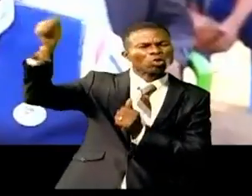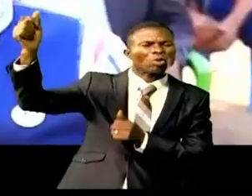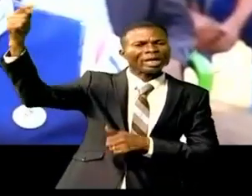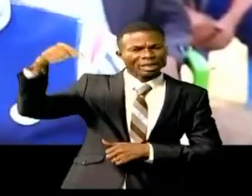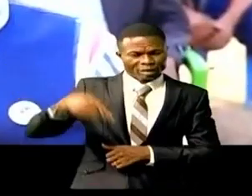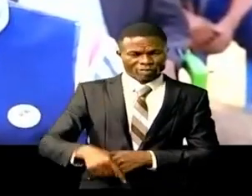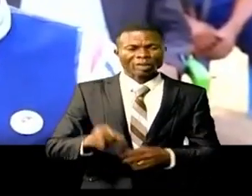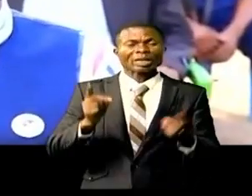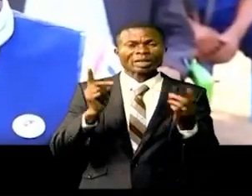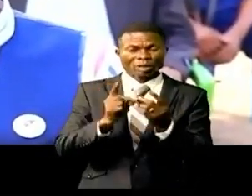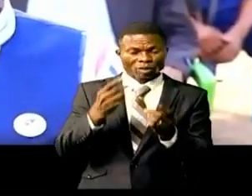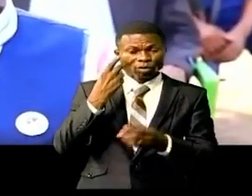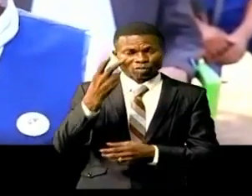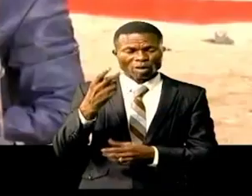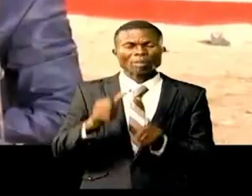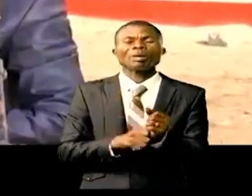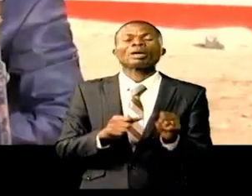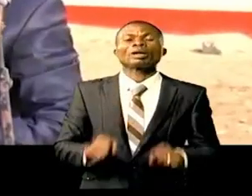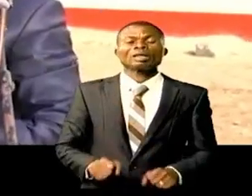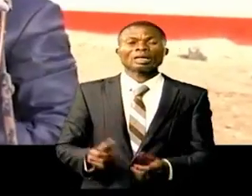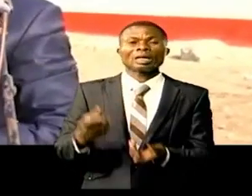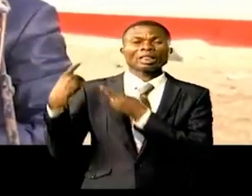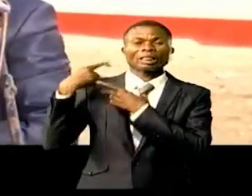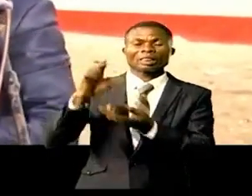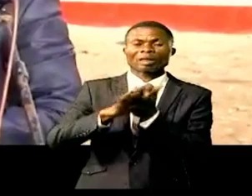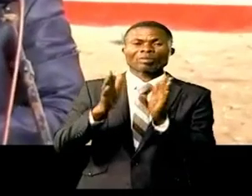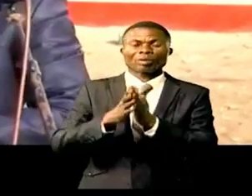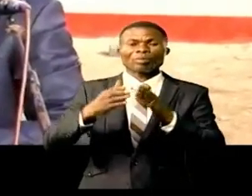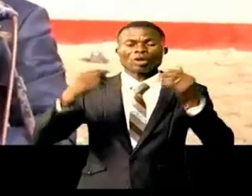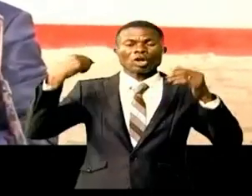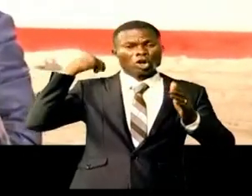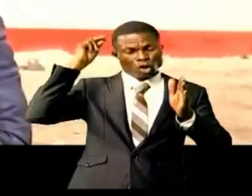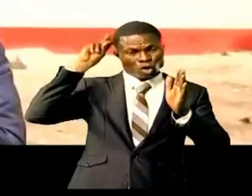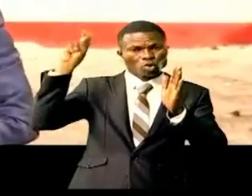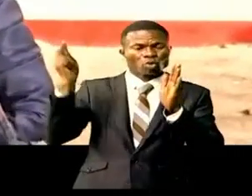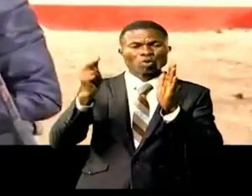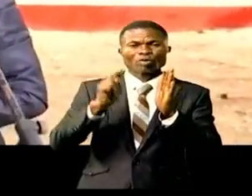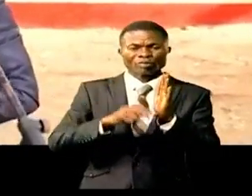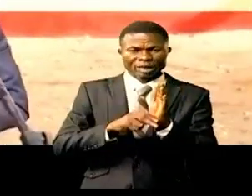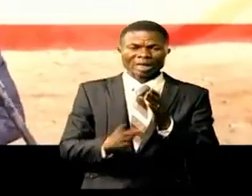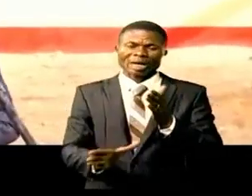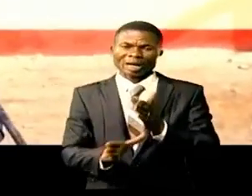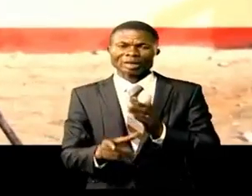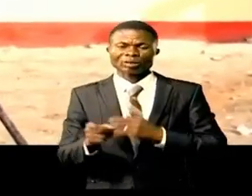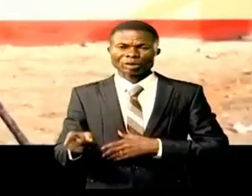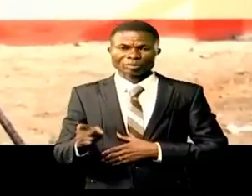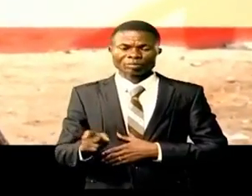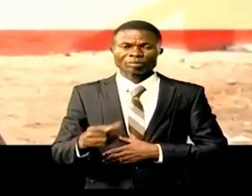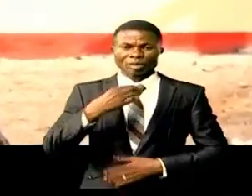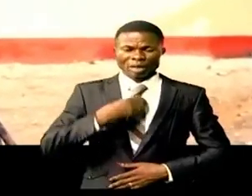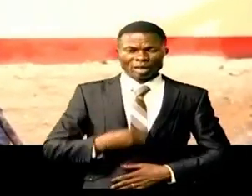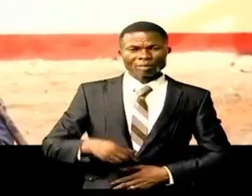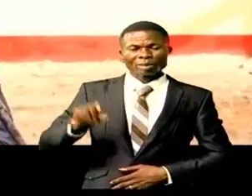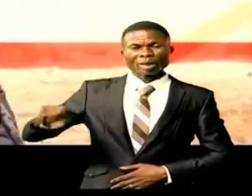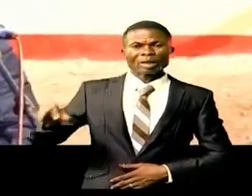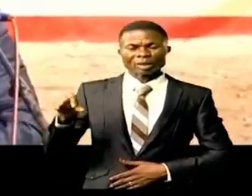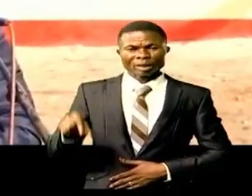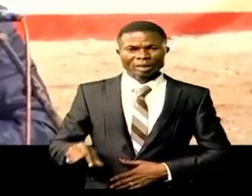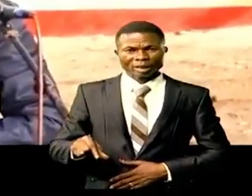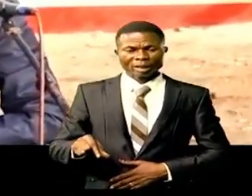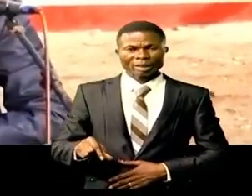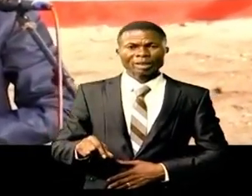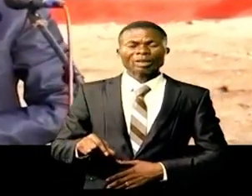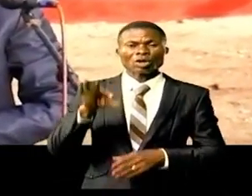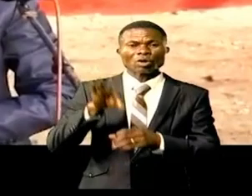distance. Rappelons que depuis qu'il est à la tête de la province du Maïndombe comme gouverneur intérimaire, Maître Jacques Mbombaka, qui venait